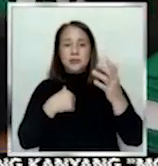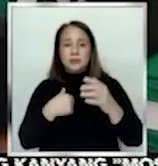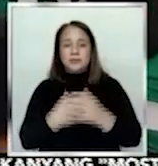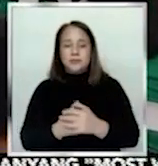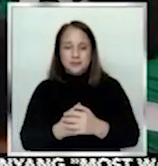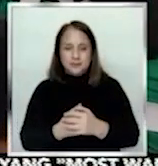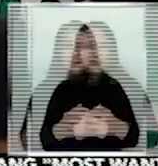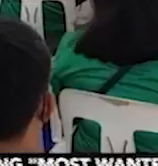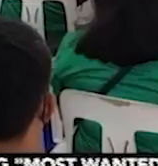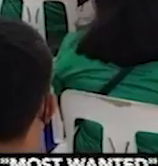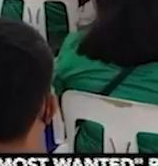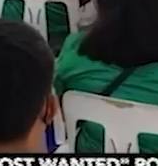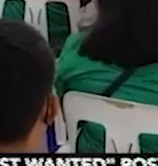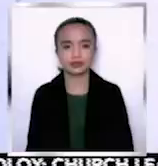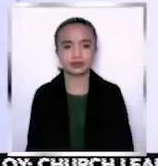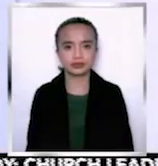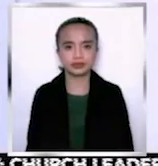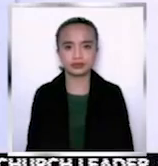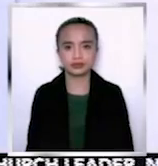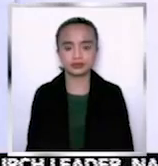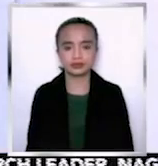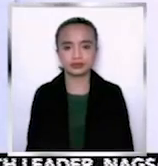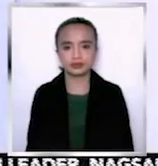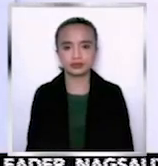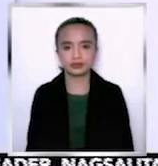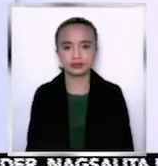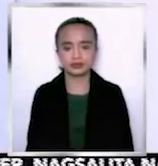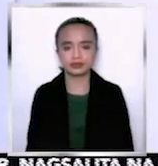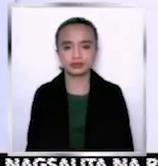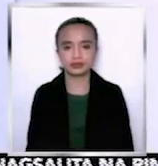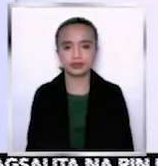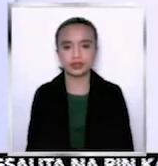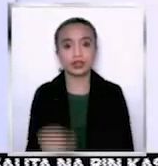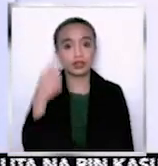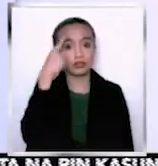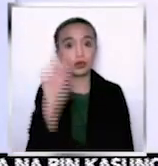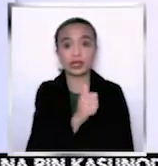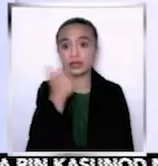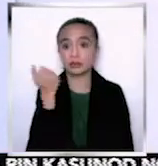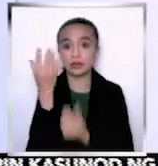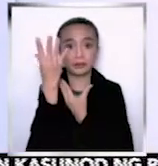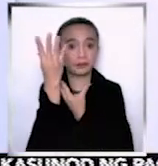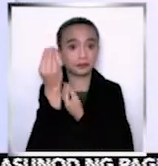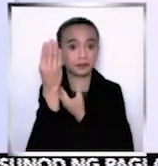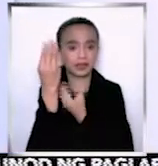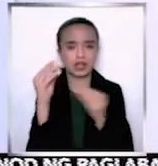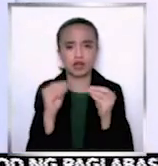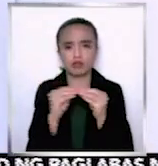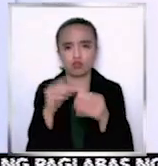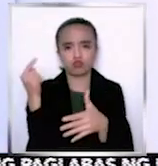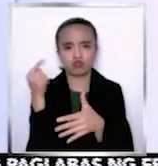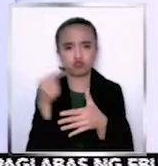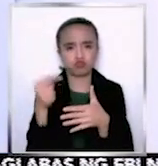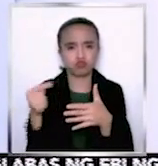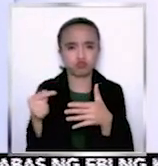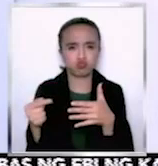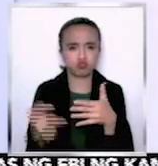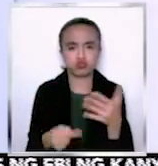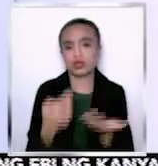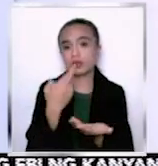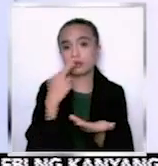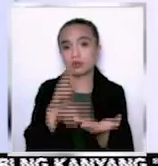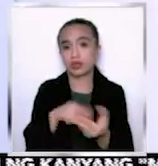Tima, Nakatutok, 24 Oras. Para po sa iba pang mga update at mas detalyadong mga ulat sa eleksyon